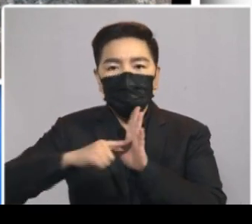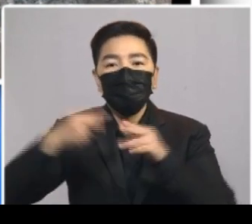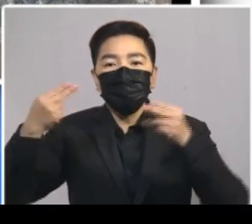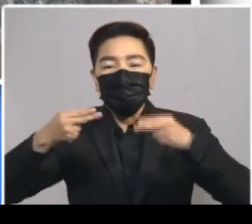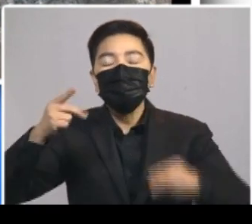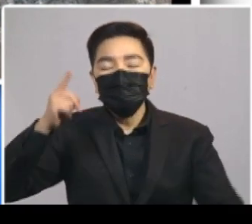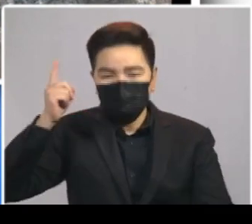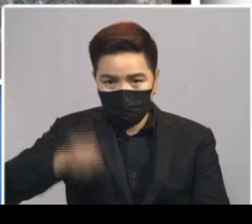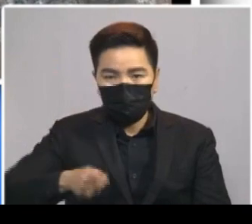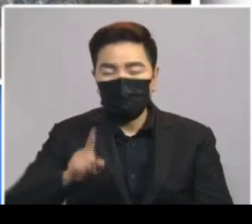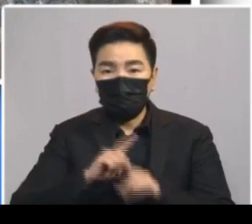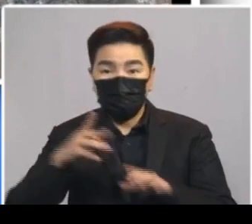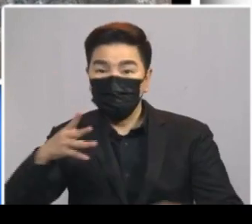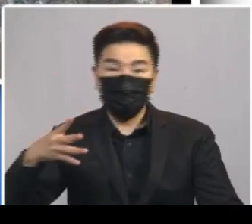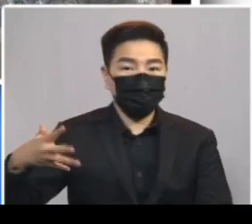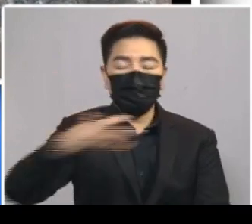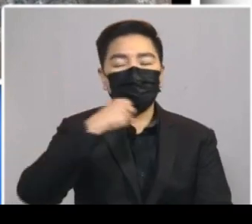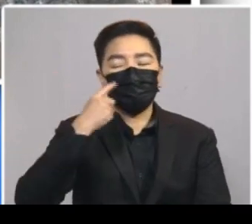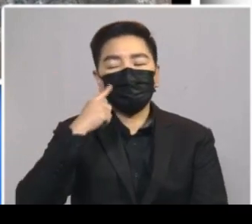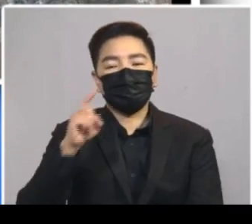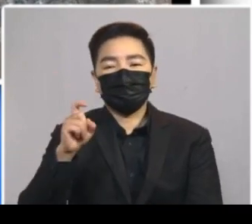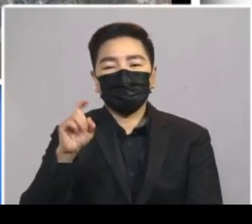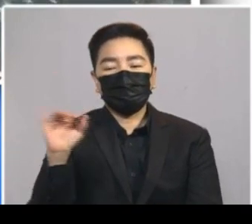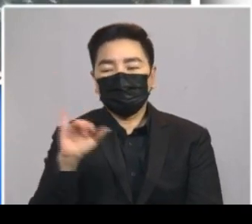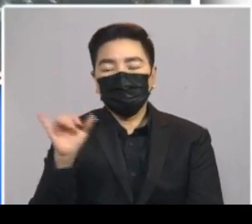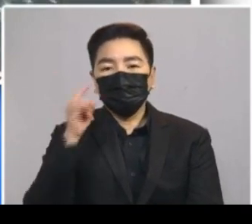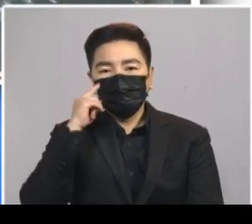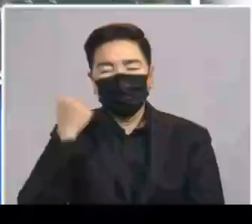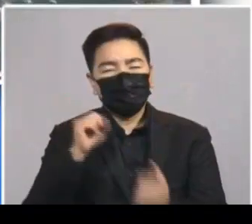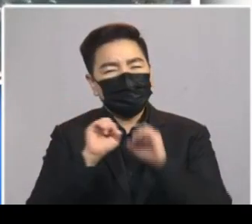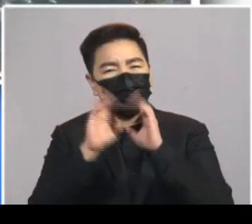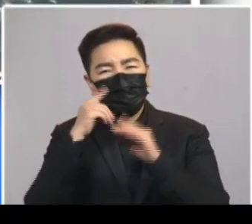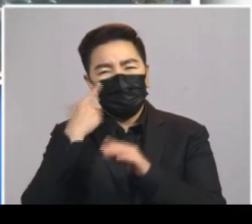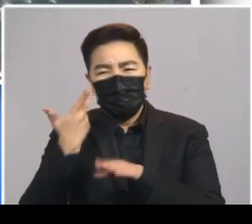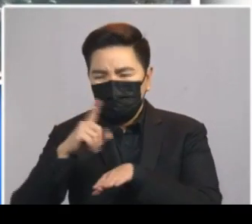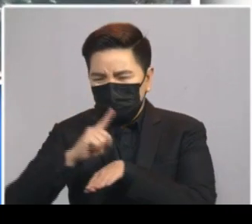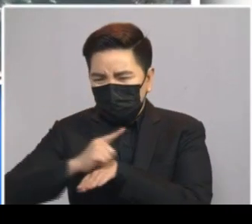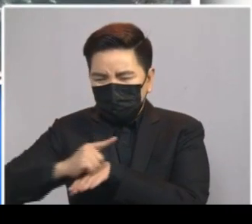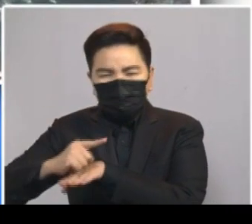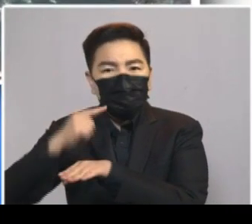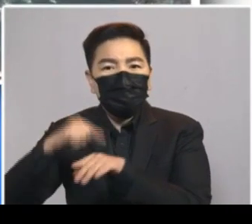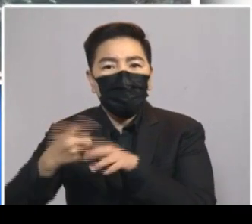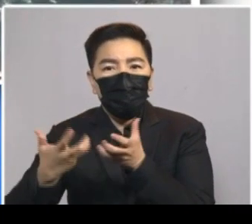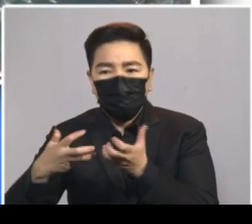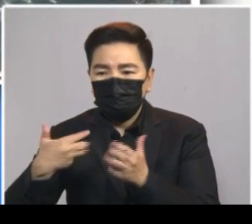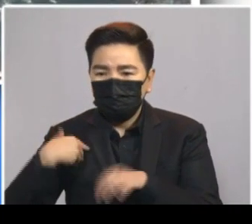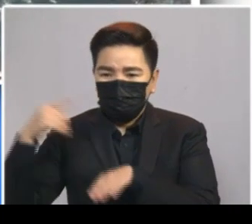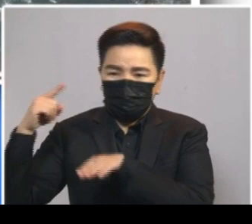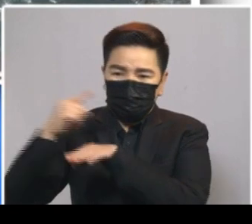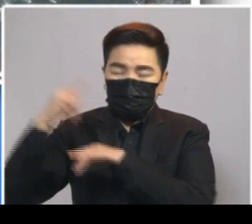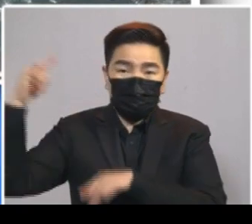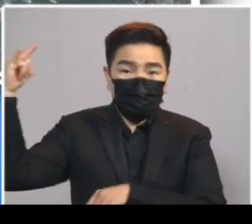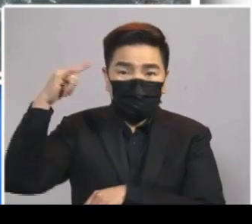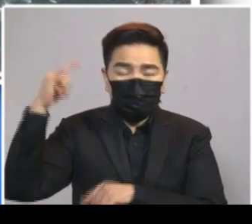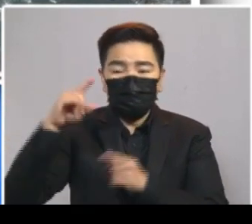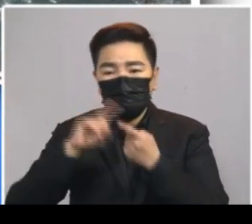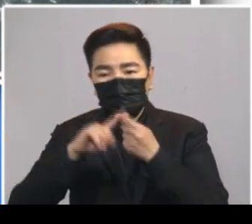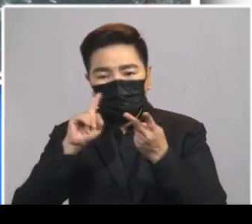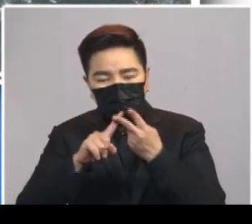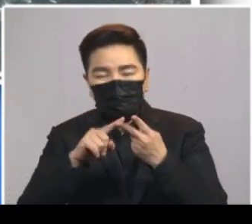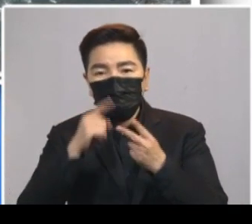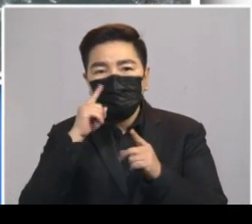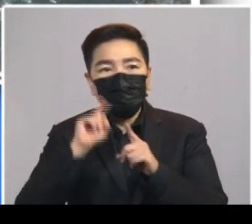แล้วนะครับอย่างที่หลายฝ่ายเห็นนะครับแต่ว่าความไม่ชัดเจนว่าขีปนาวุธการโจมตีทางอากาศ